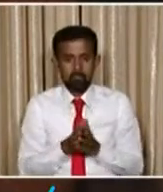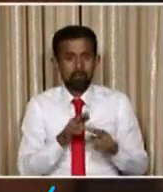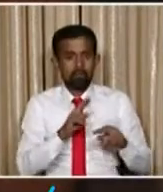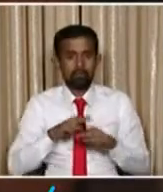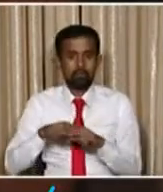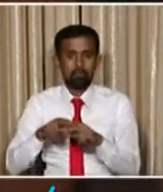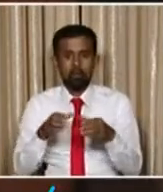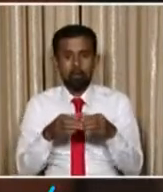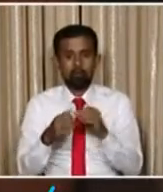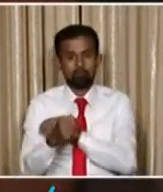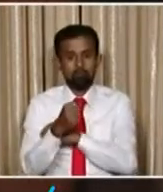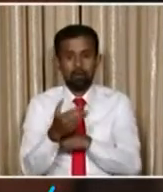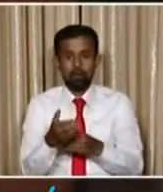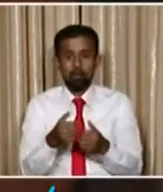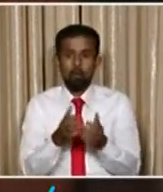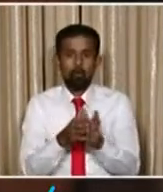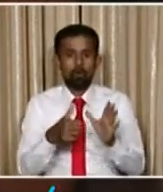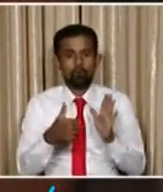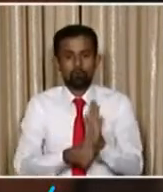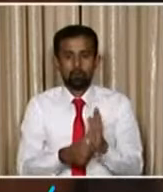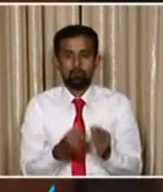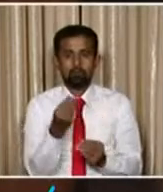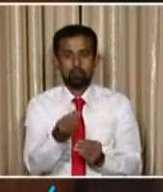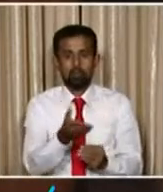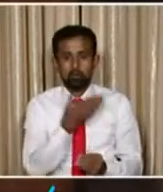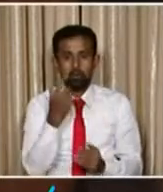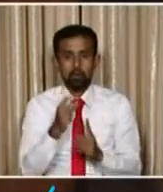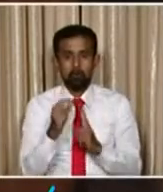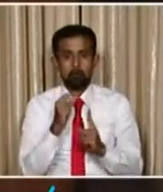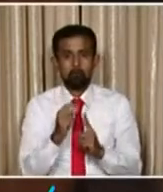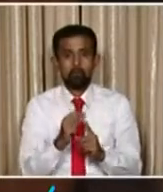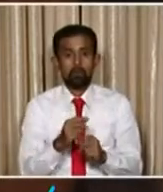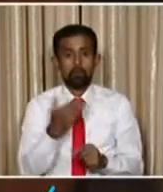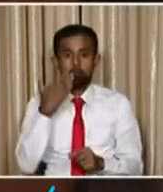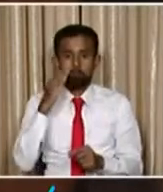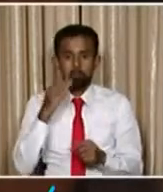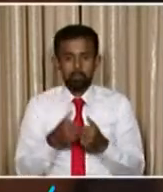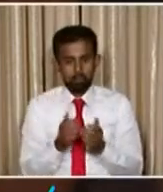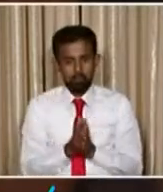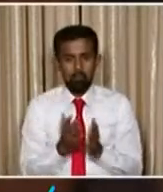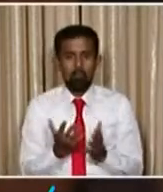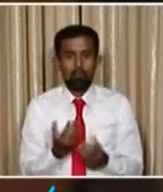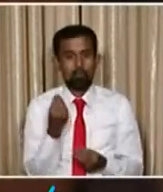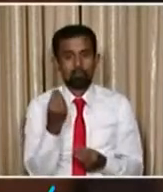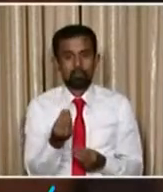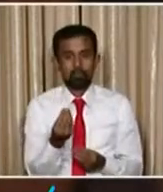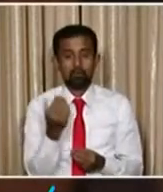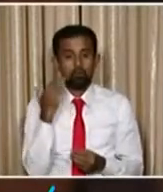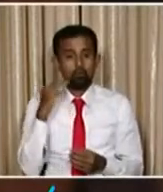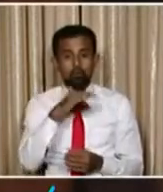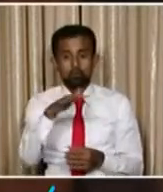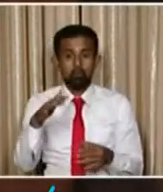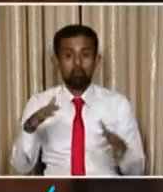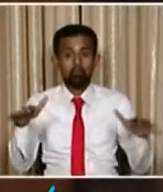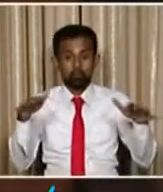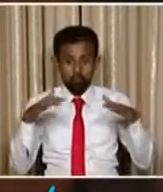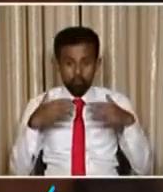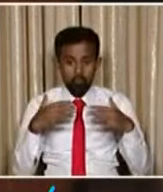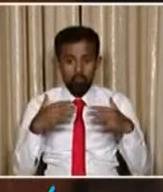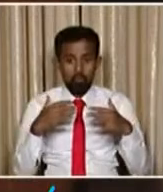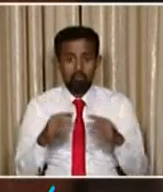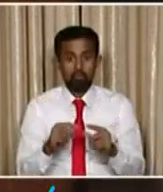මේ කණ්ඩායමේ බලය තියෙන ඕන බිල් එකක් ගේන්න පුළුවන් පාර්ලිමේන්තුවේ මේක පාස් කරගෙන Tamanට ඕන දේ කරන්න ඉඩ තියෙන. ඉතින් ජනතාව පෙළ ගැහෙන්න ඕනේ. voice